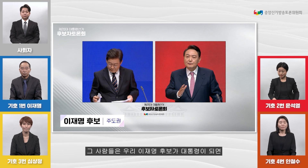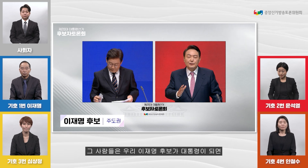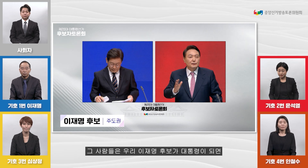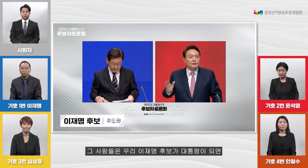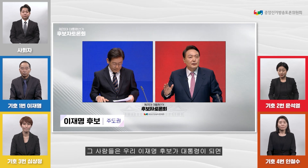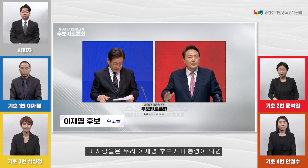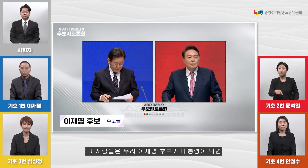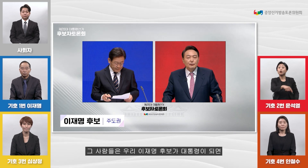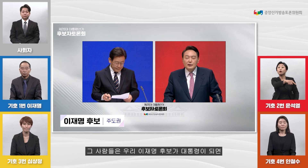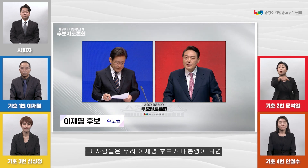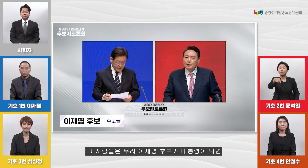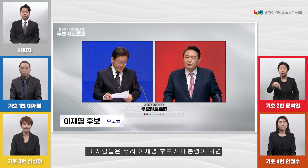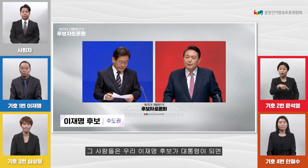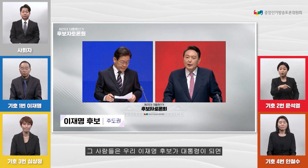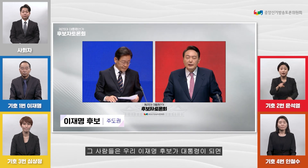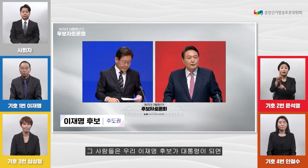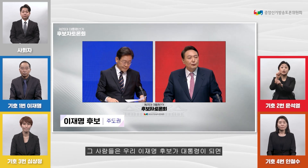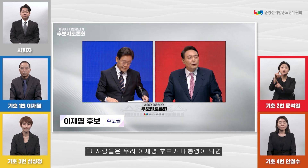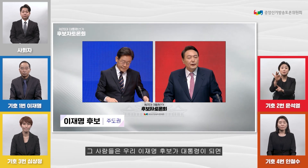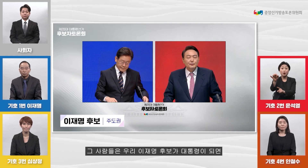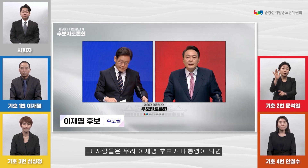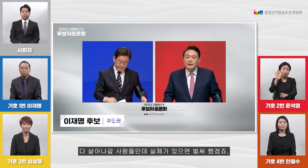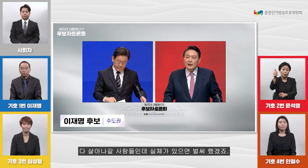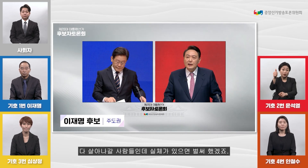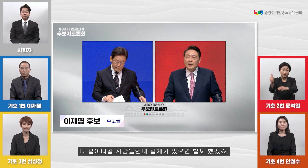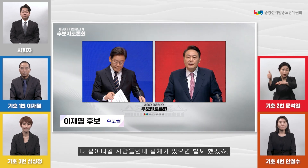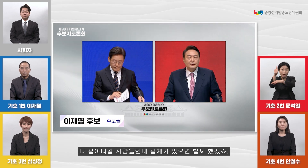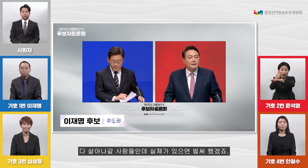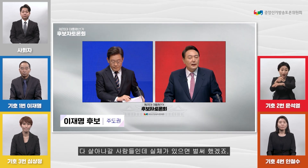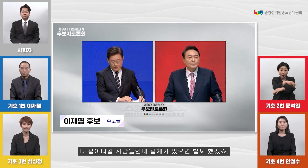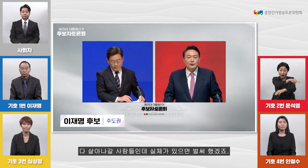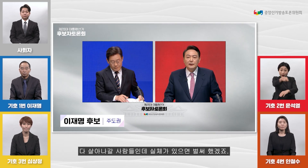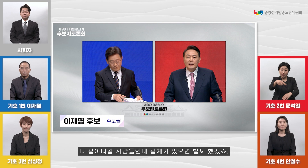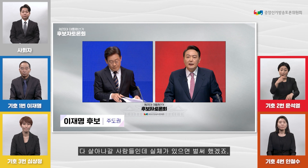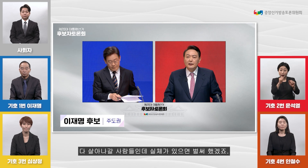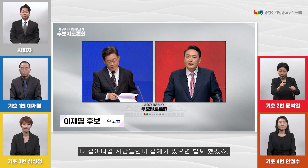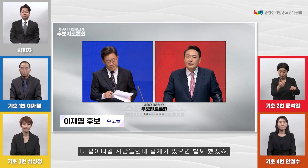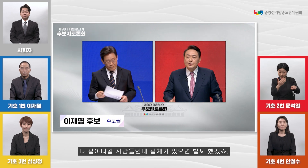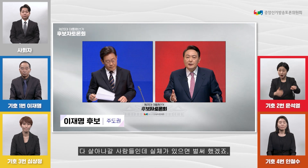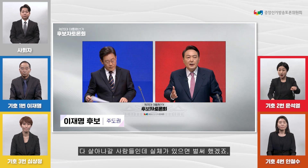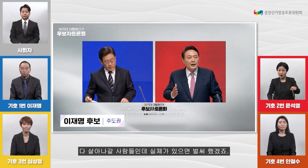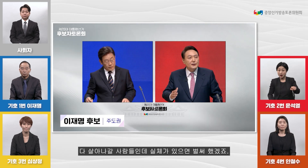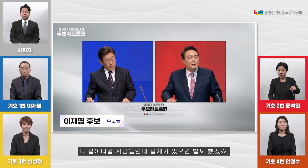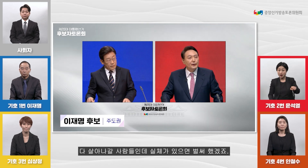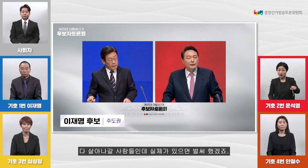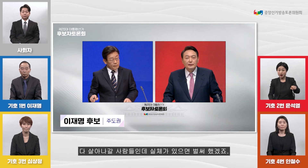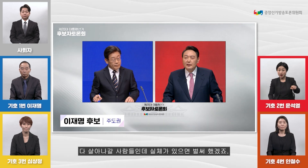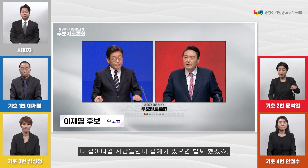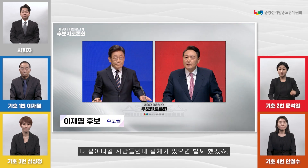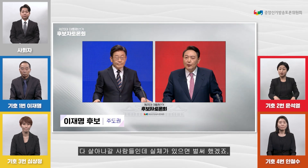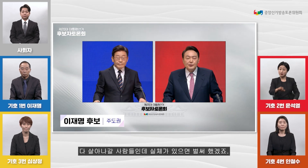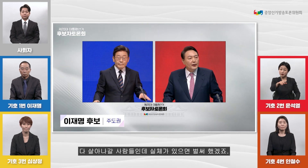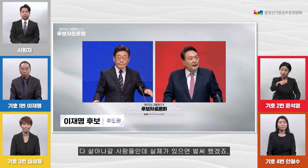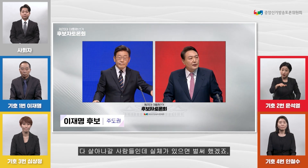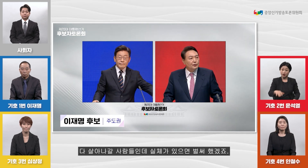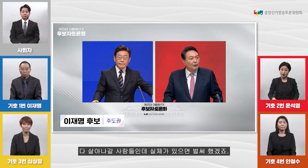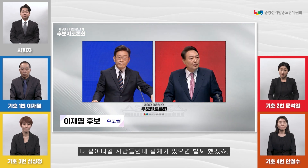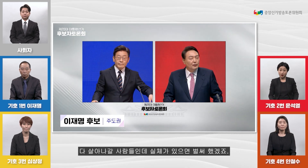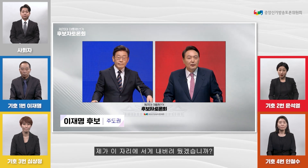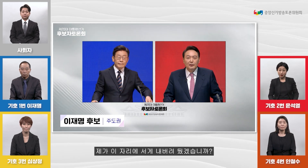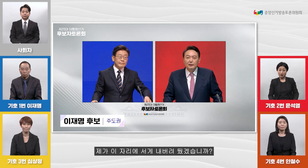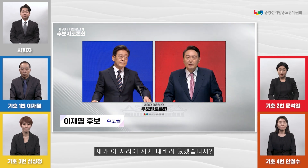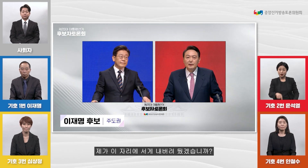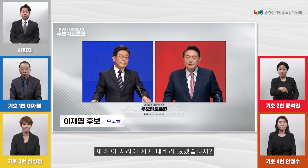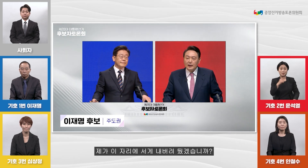그 사람들은 우리 이재명 후보가 대통령이 되면 다 살아나갈 사람들인데 실체가 있으면은 벌써